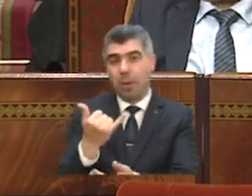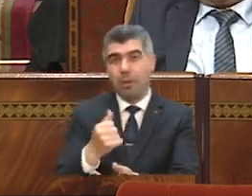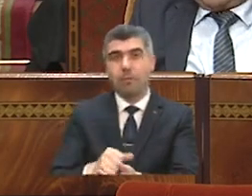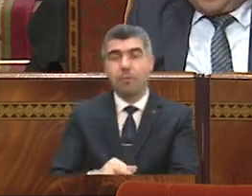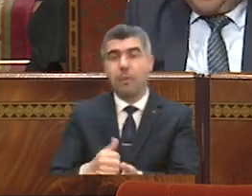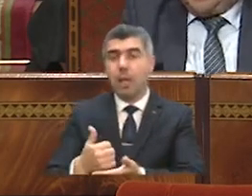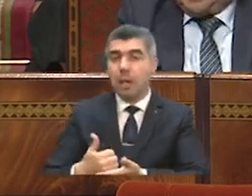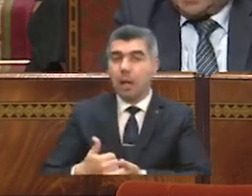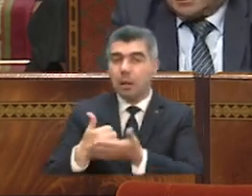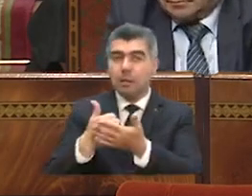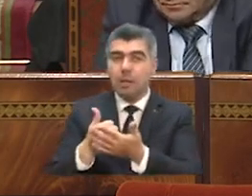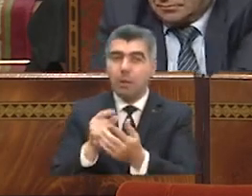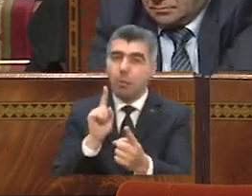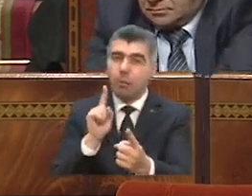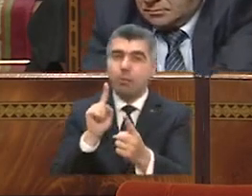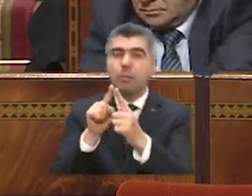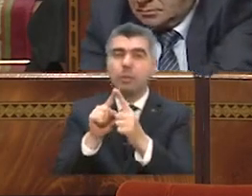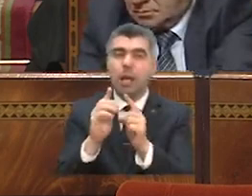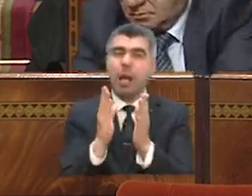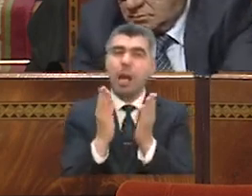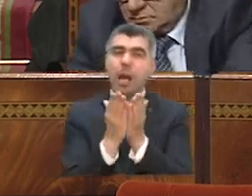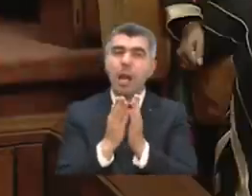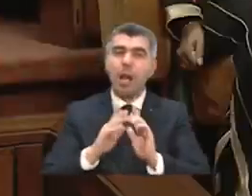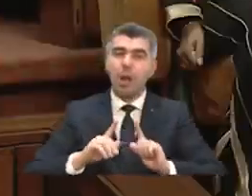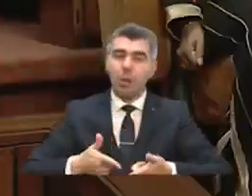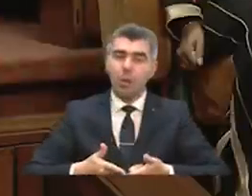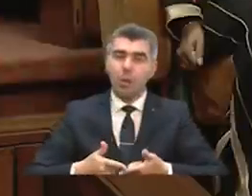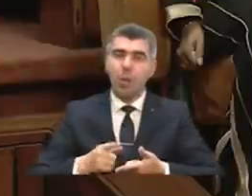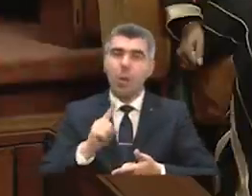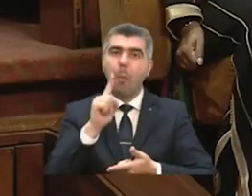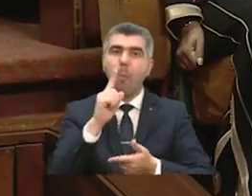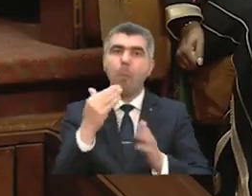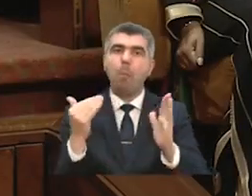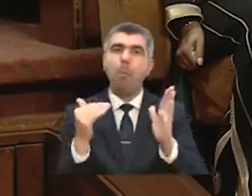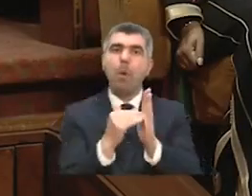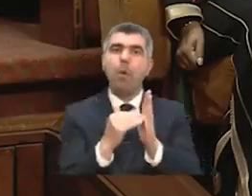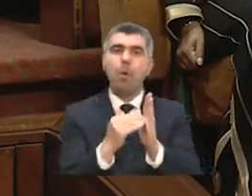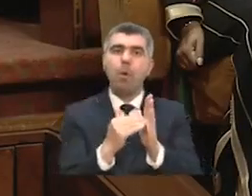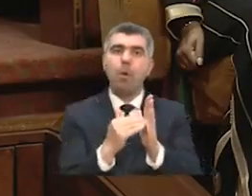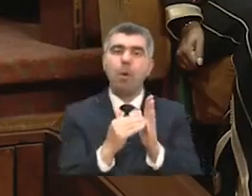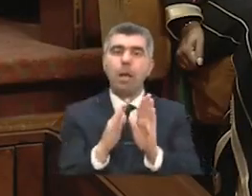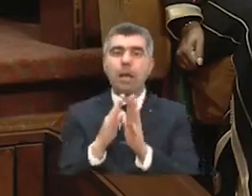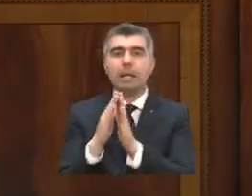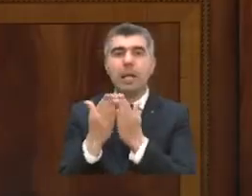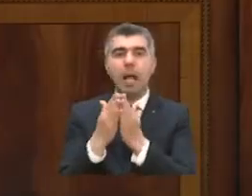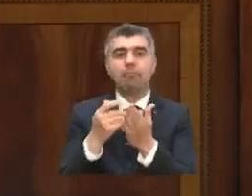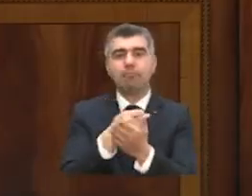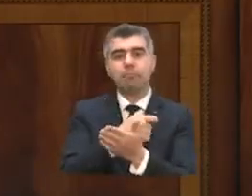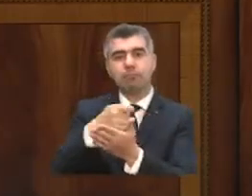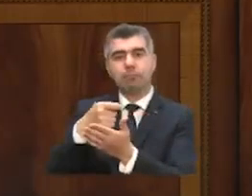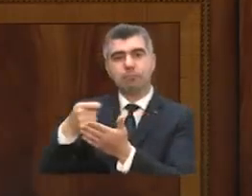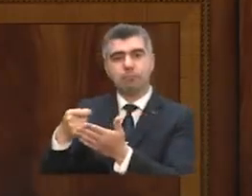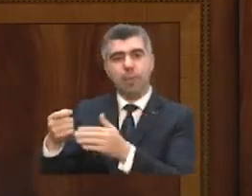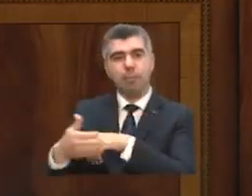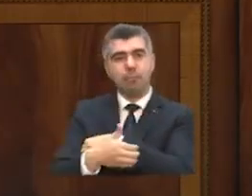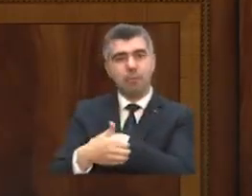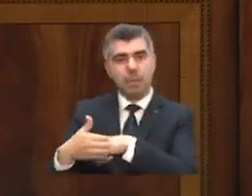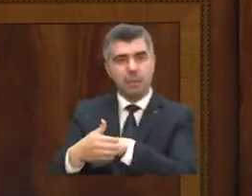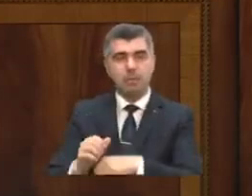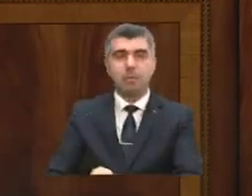المساعدة المباشرة على التندوس تيسير ومليون محفظة. وهذا ونظرا للتحديات